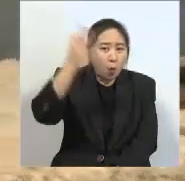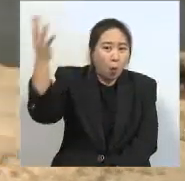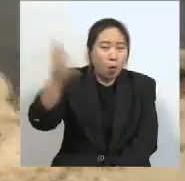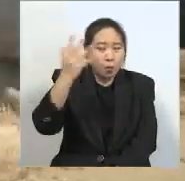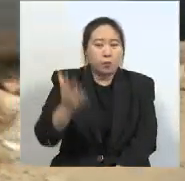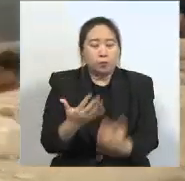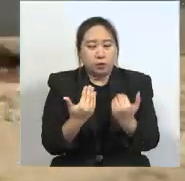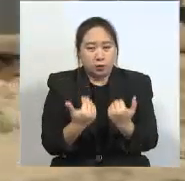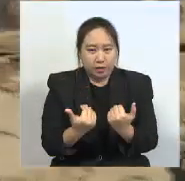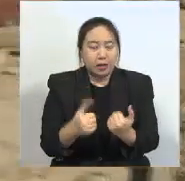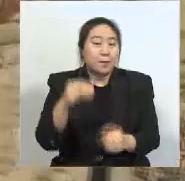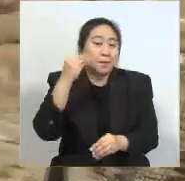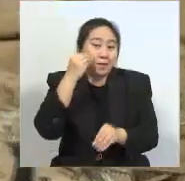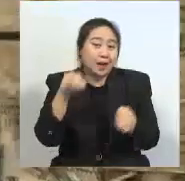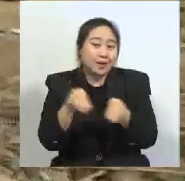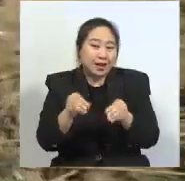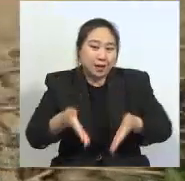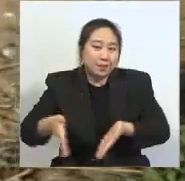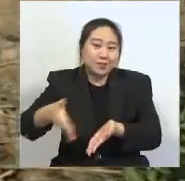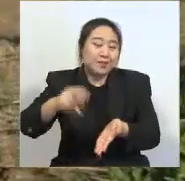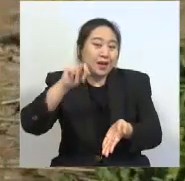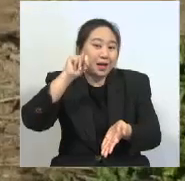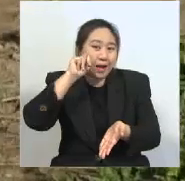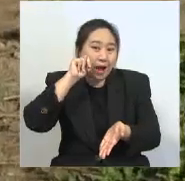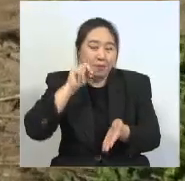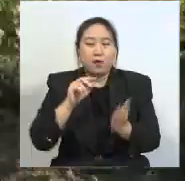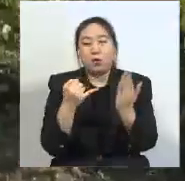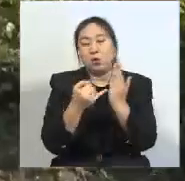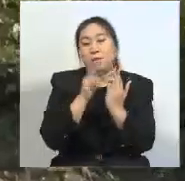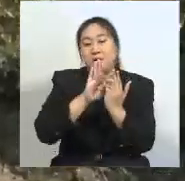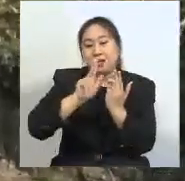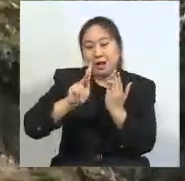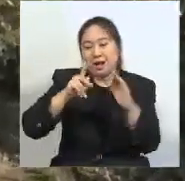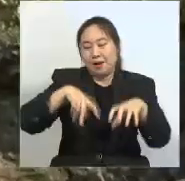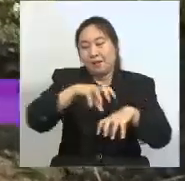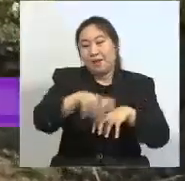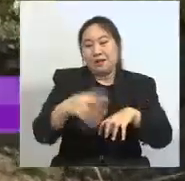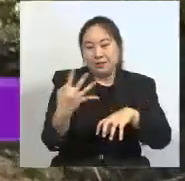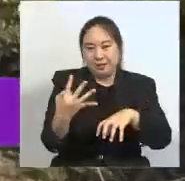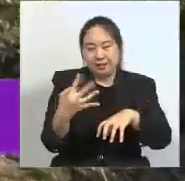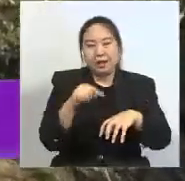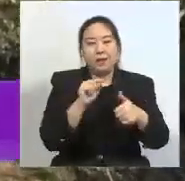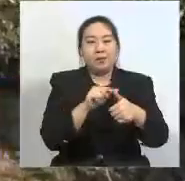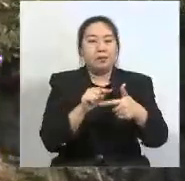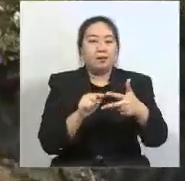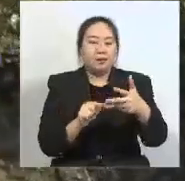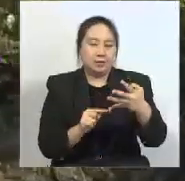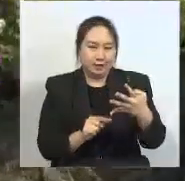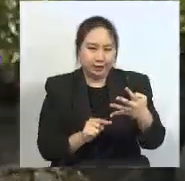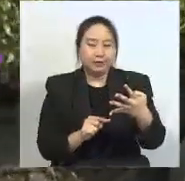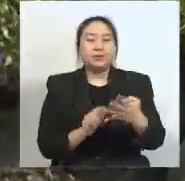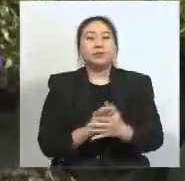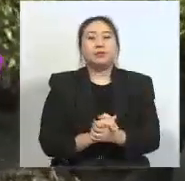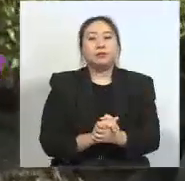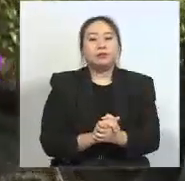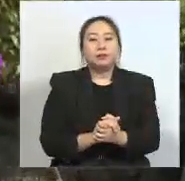ประมงพื้นบ้านที่อยู่ติดริมแม่น้ำโขงทั้ง4อำเภอของจังหวัดบึงกาฬได้แก่อำเภอปากธาตุอำเภอบุ๋งคล้าอำเภอบึงโขงห